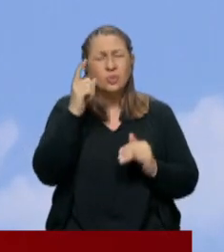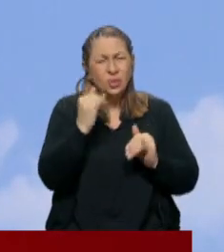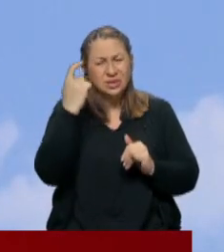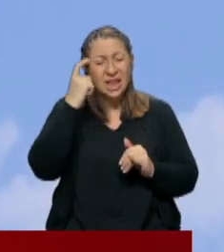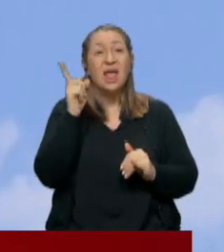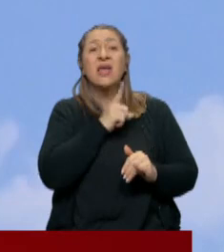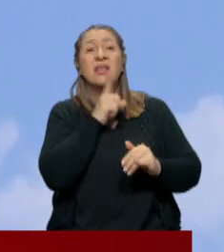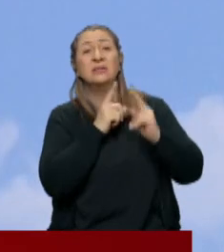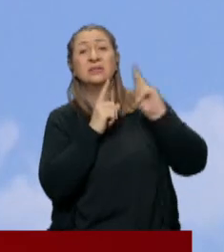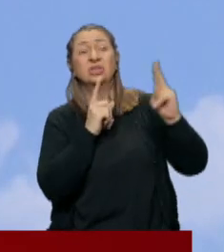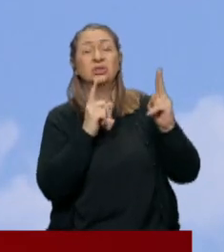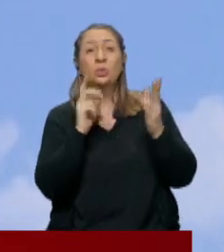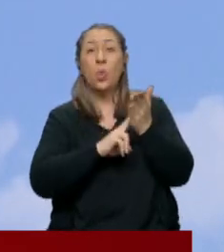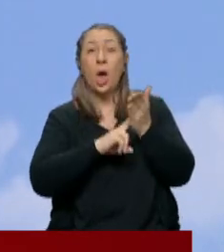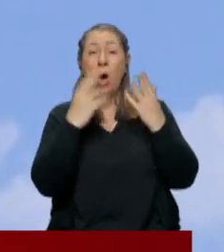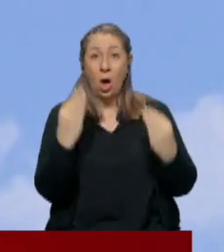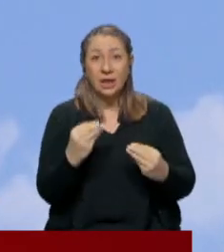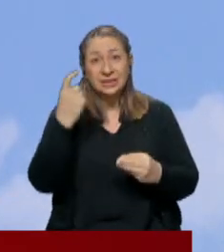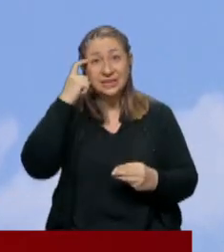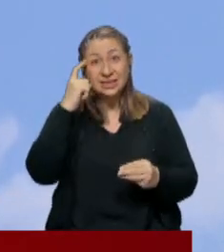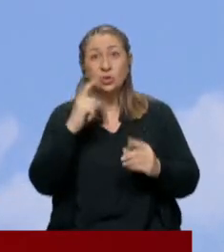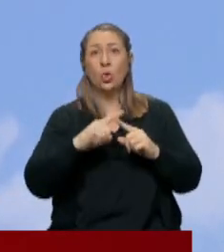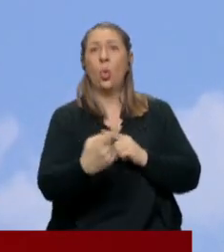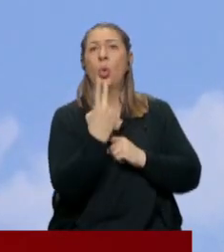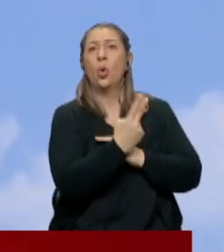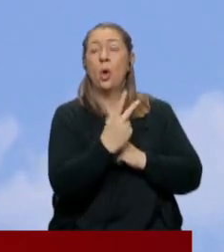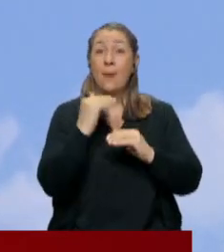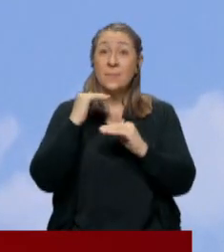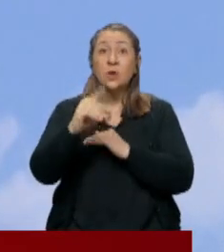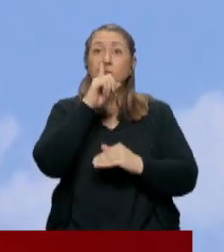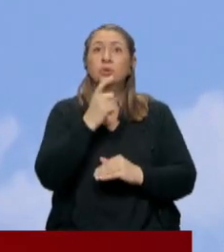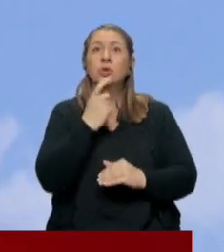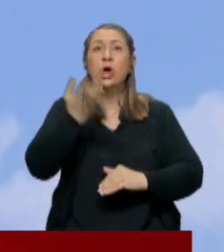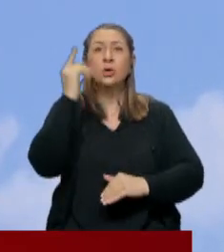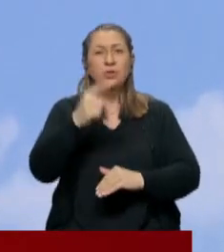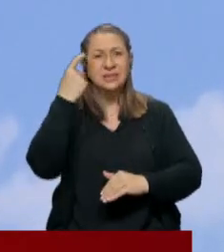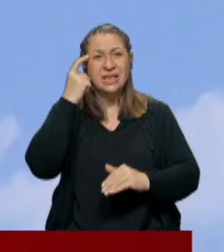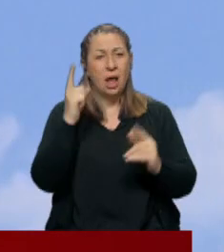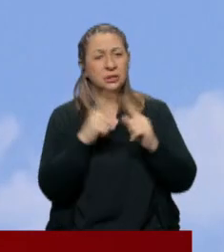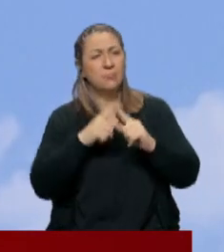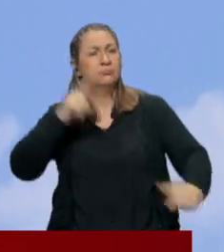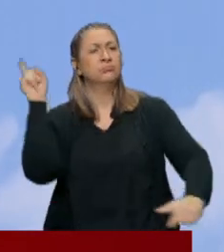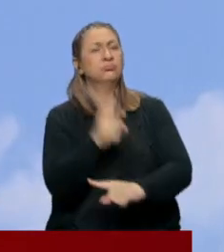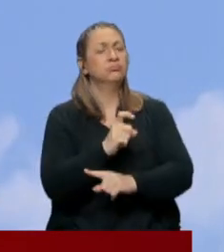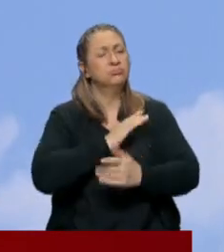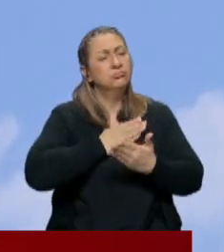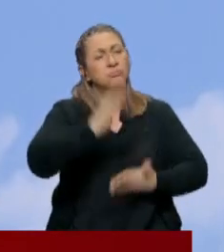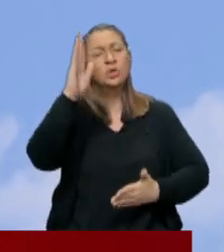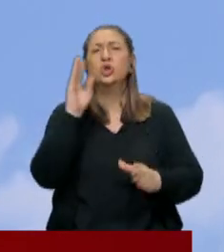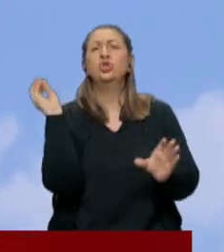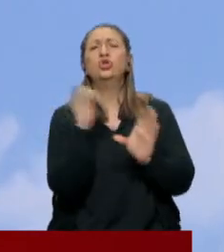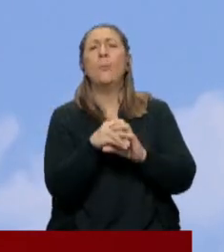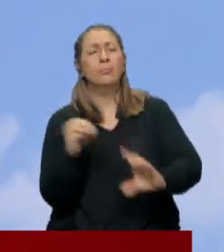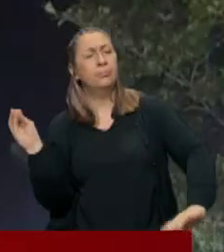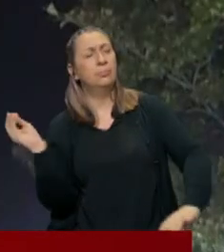zihniyet İngiliz muhipleri Cemiyeti ne üye olan zihniyetin torunudur milletimiz Yüzyıl önce bu zihniyetle hesaplaş mış tarihin